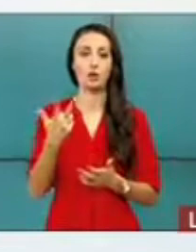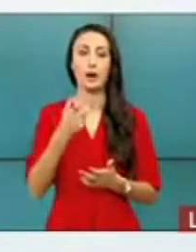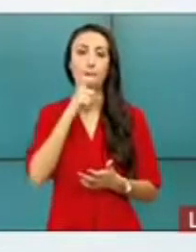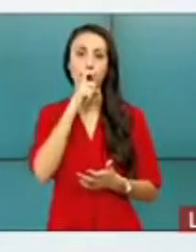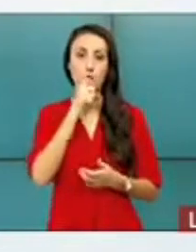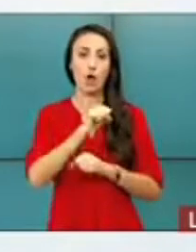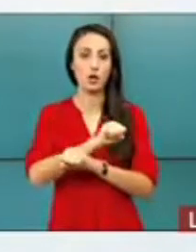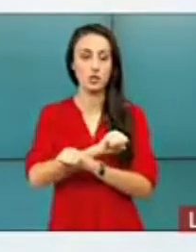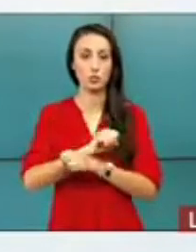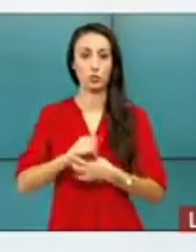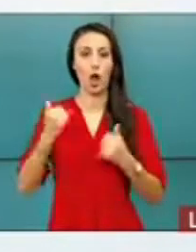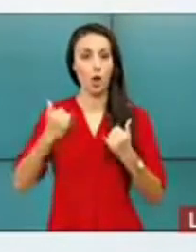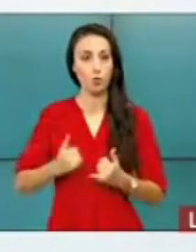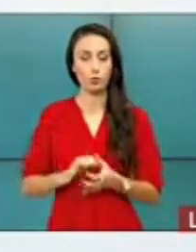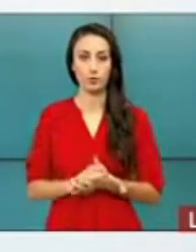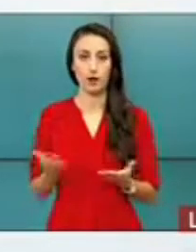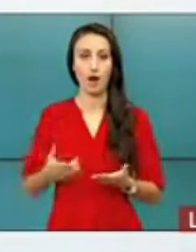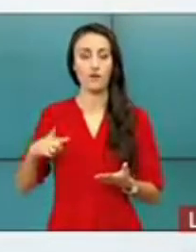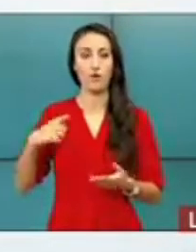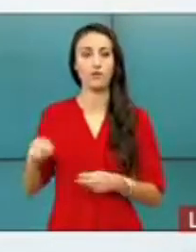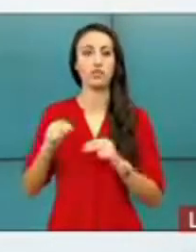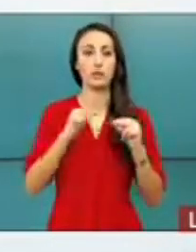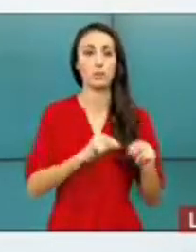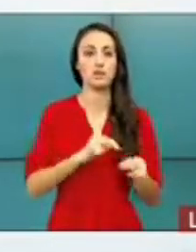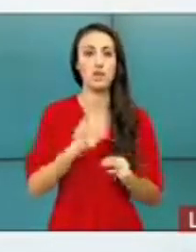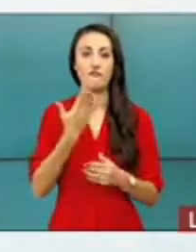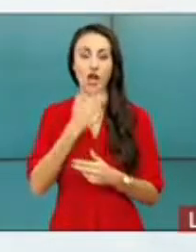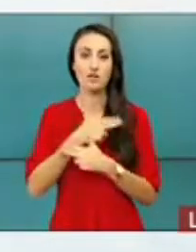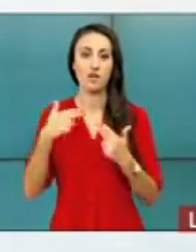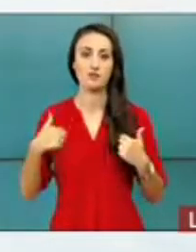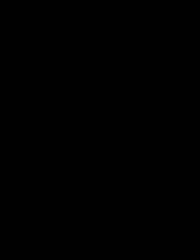reținute în acest moment, care vor fi duse în fața instanței cu propunere de arestare preventivă. Urmă